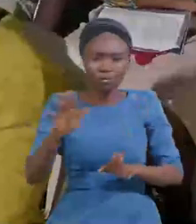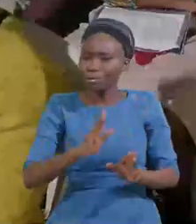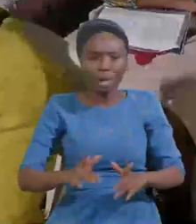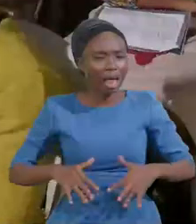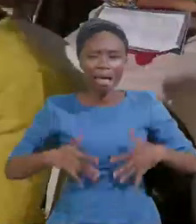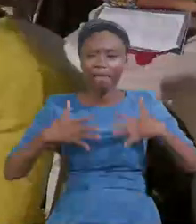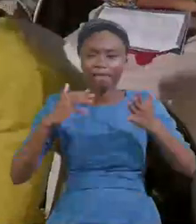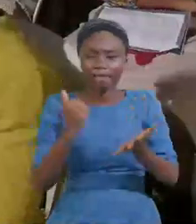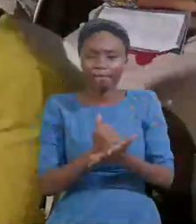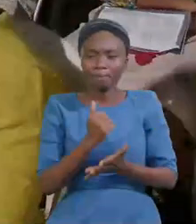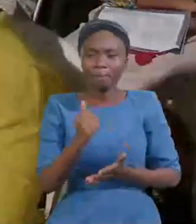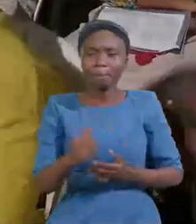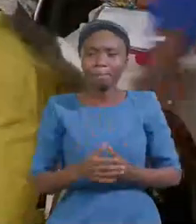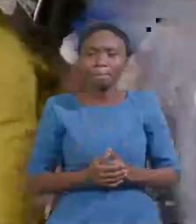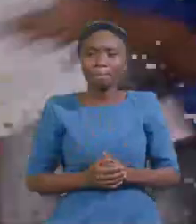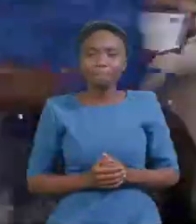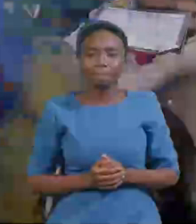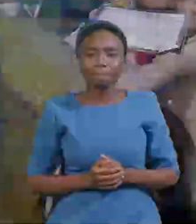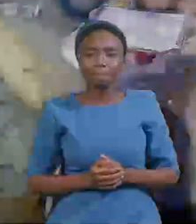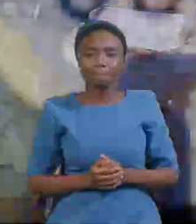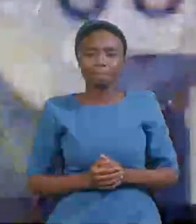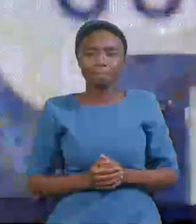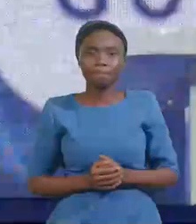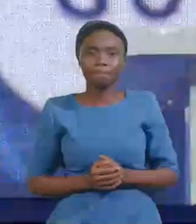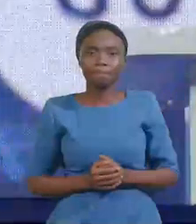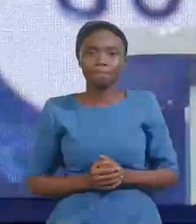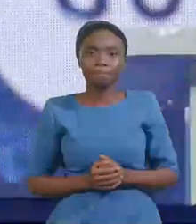la solution viendra pour tous les problèmes de votre vie.